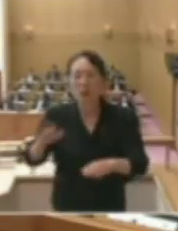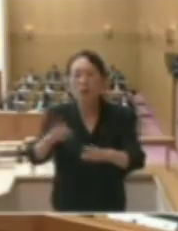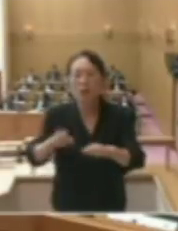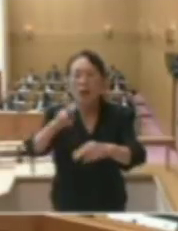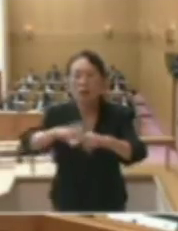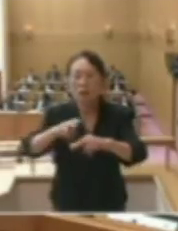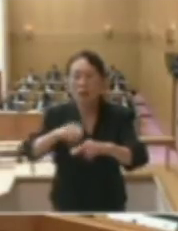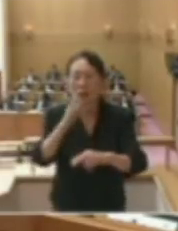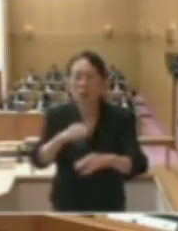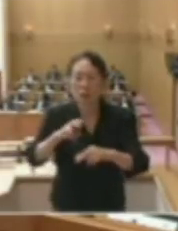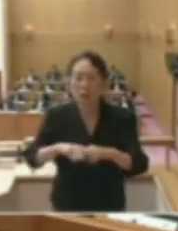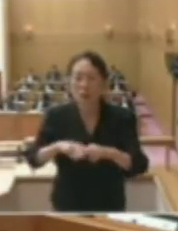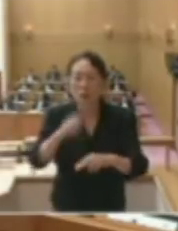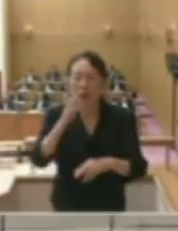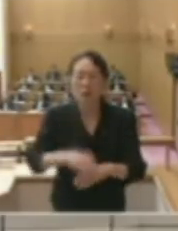ません、